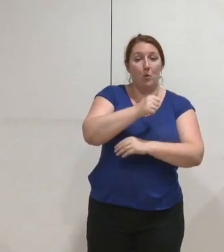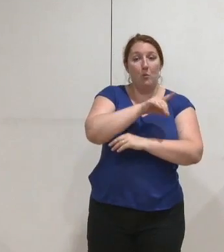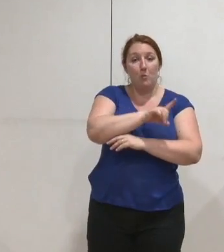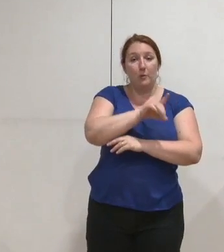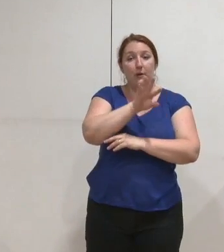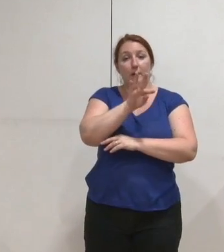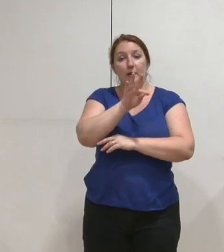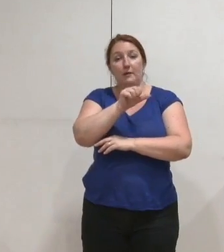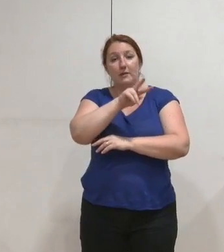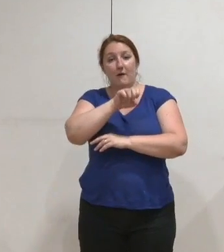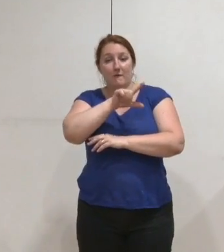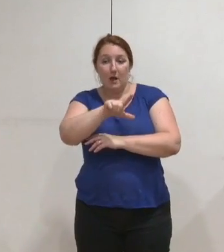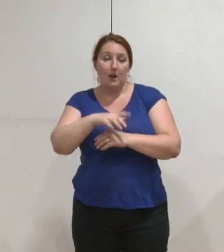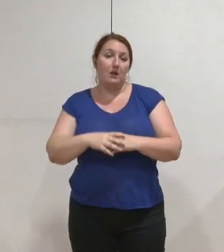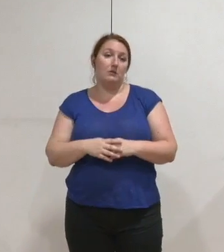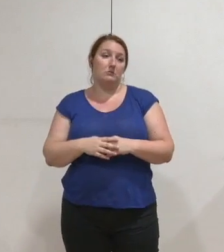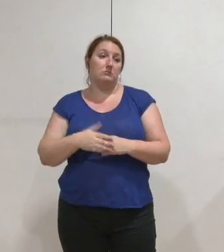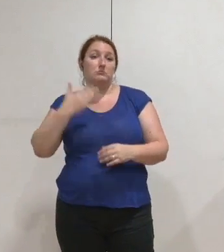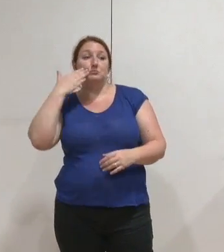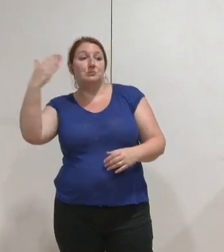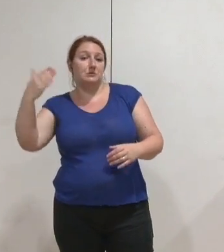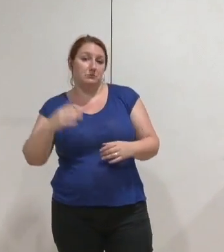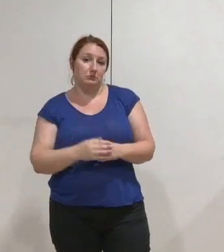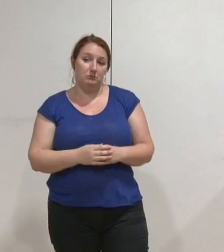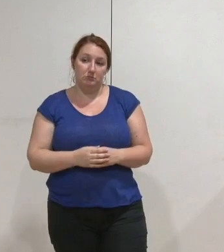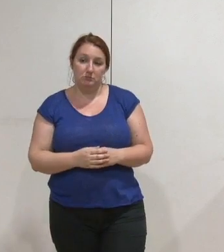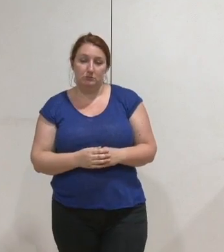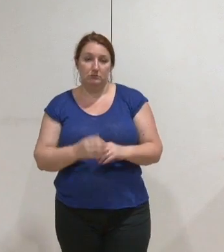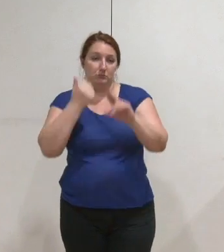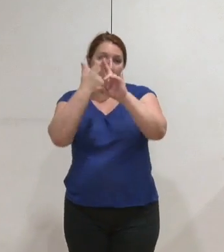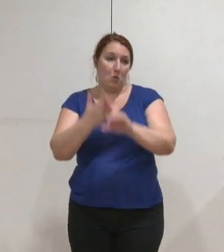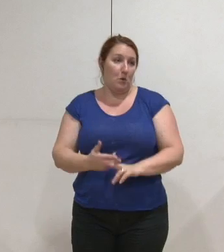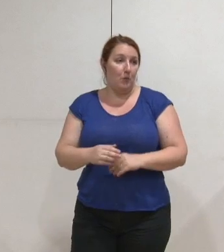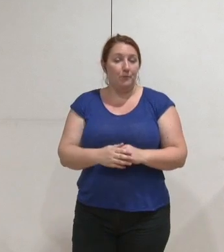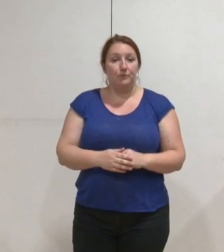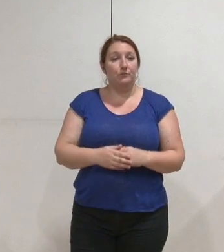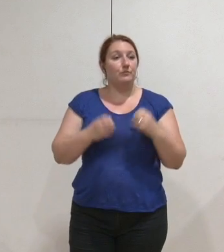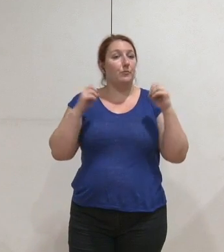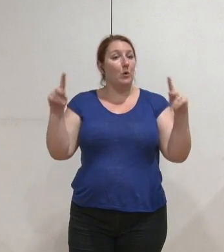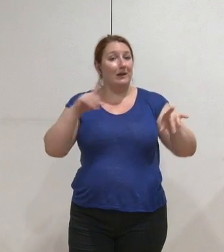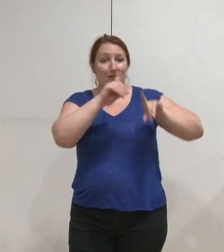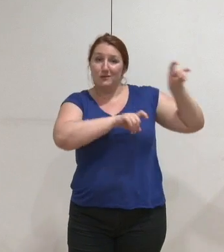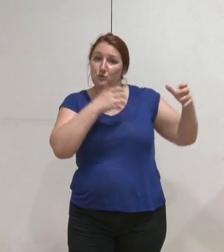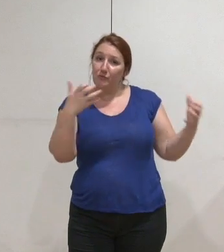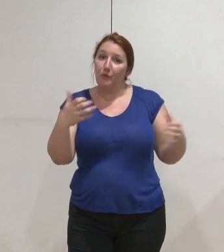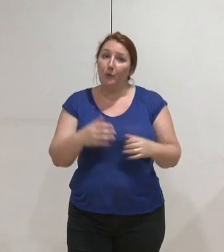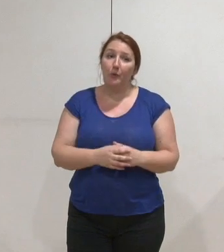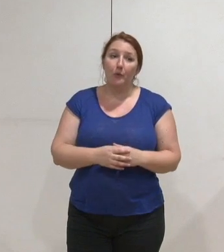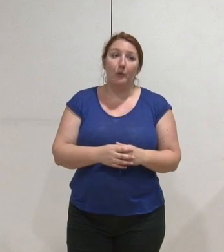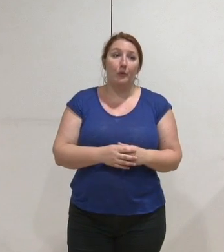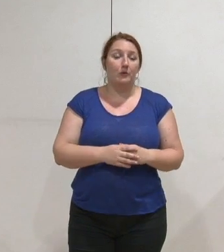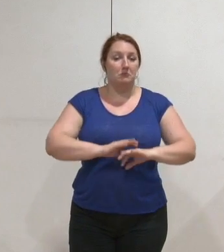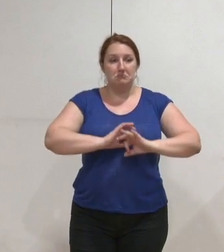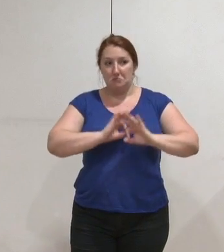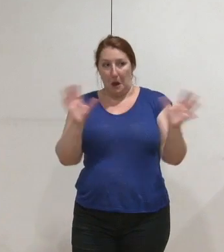TAV aux différentes questions posées très bien il y a-t-il des questions